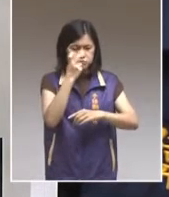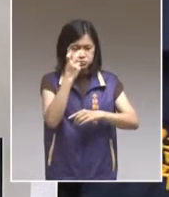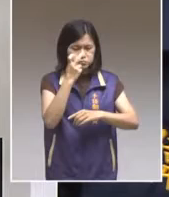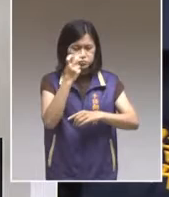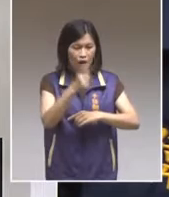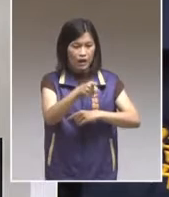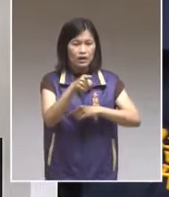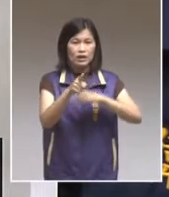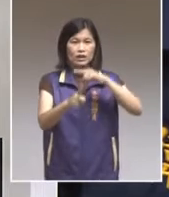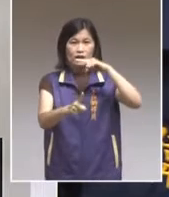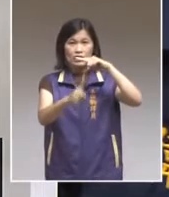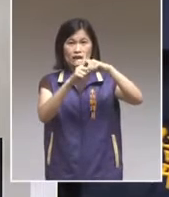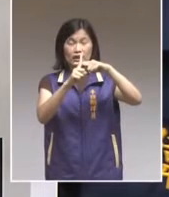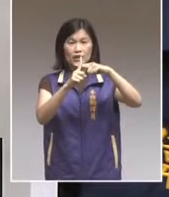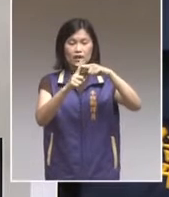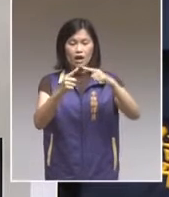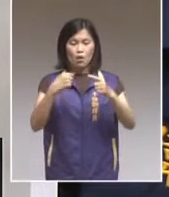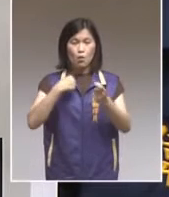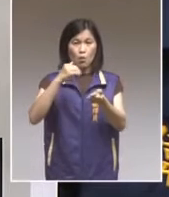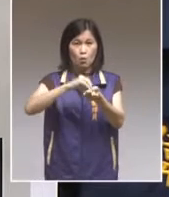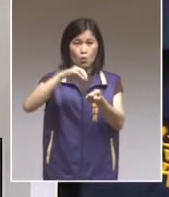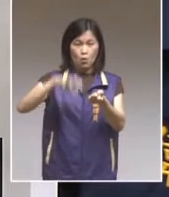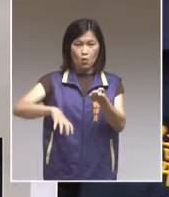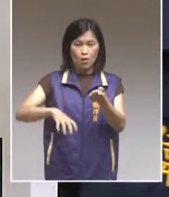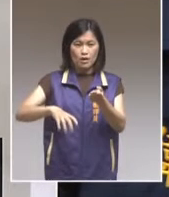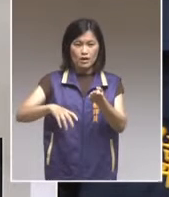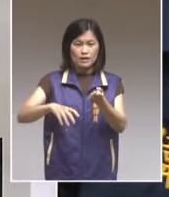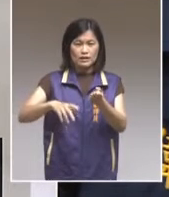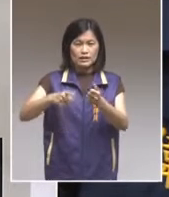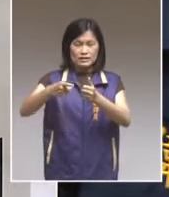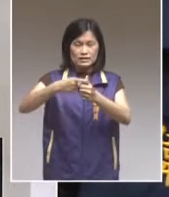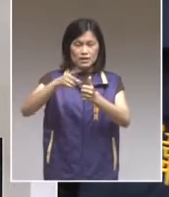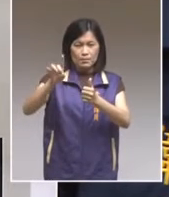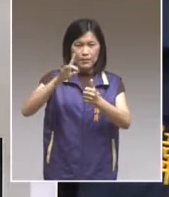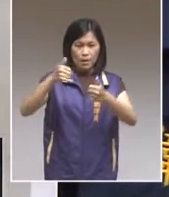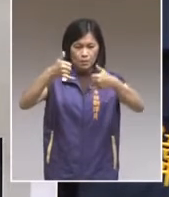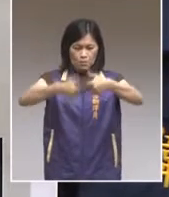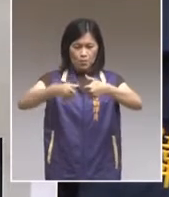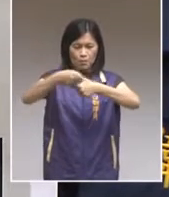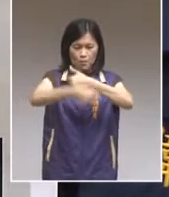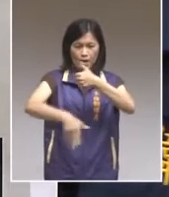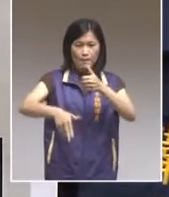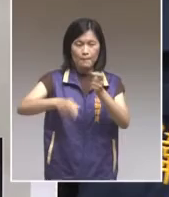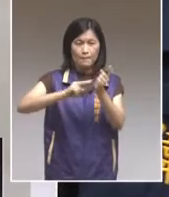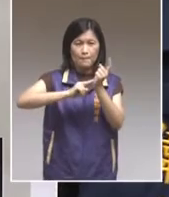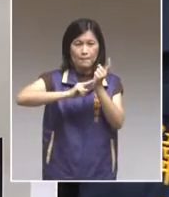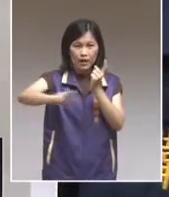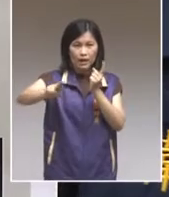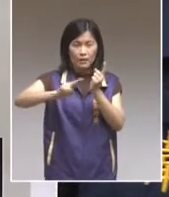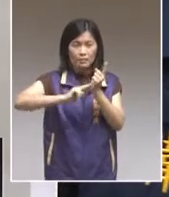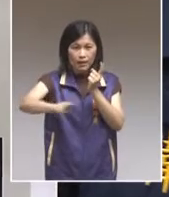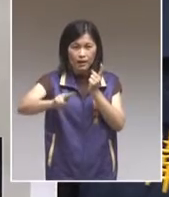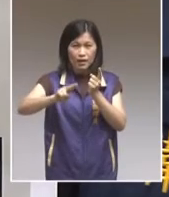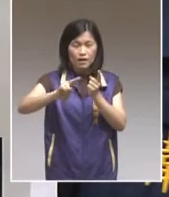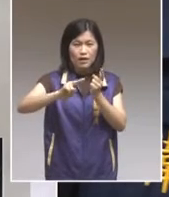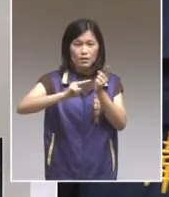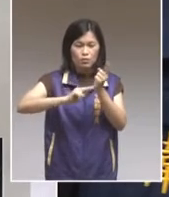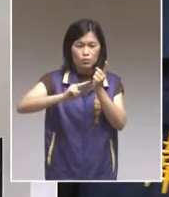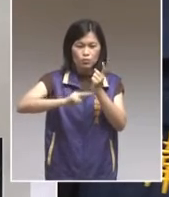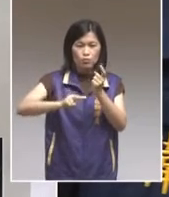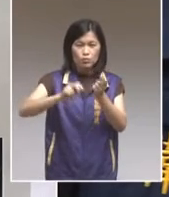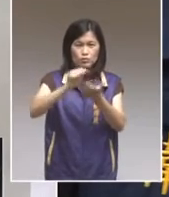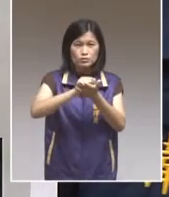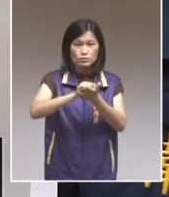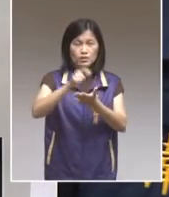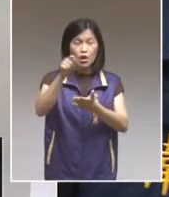验如果阳性，那医院这边会透过健保系统发出简讯。那发出简讯的同时，那简讯的内容就是您